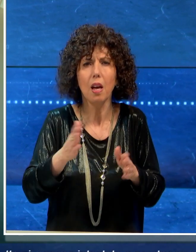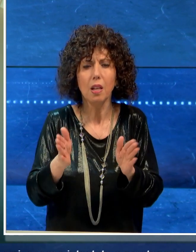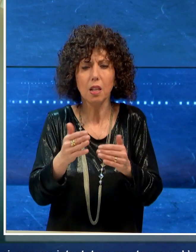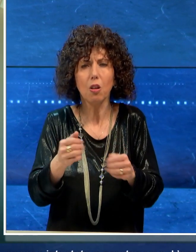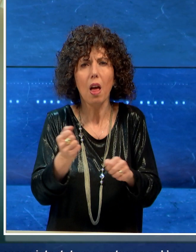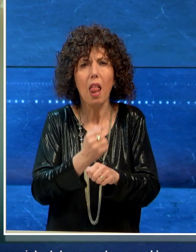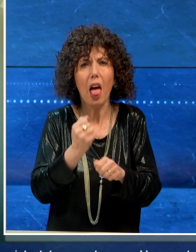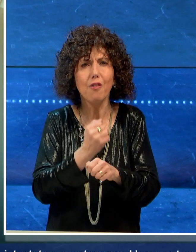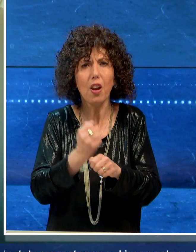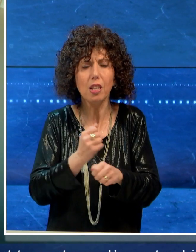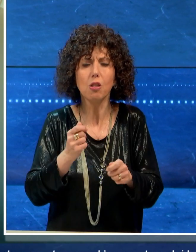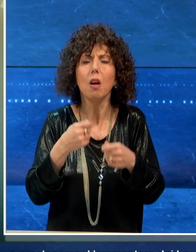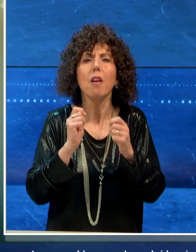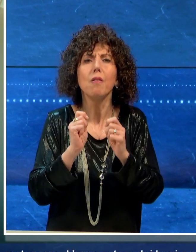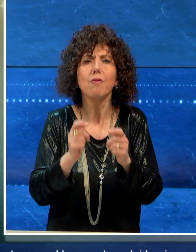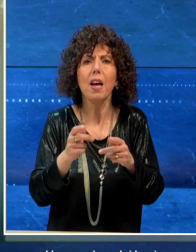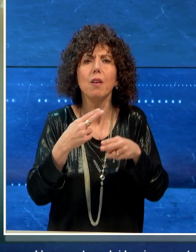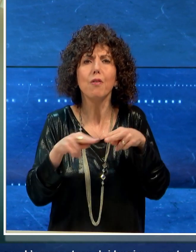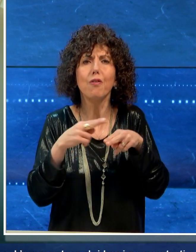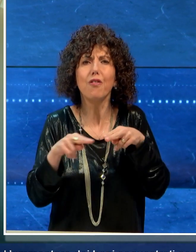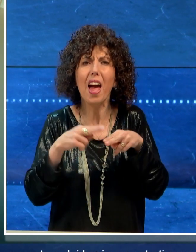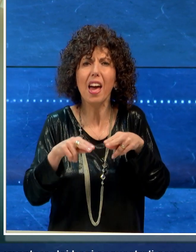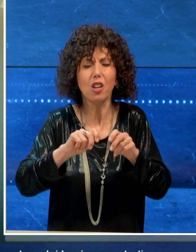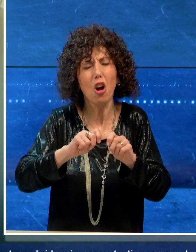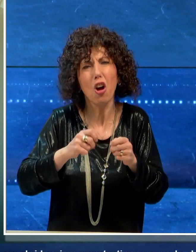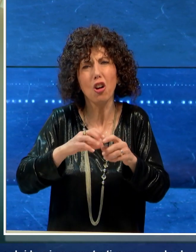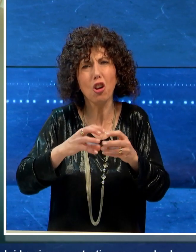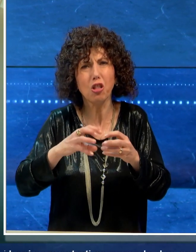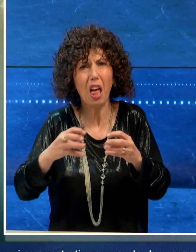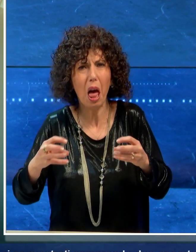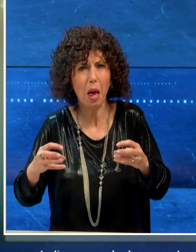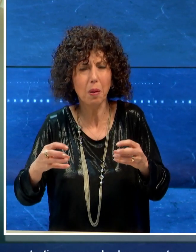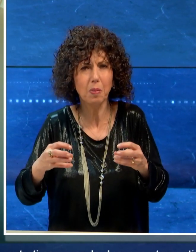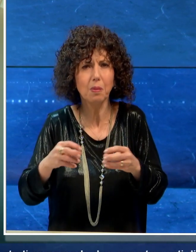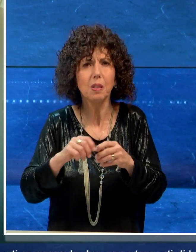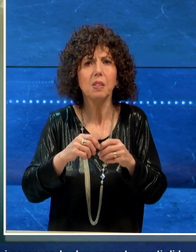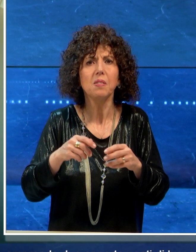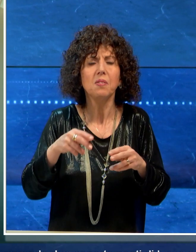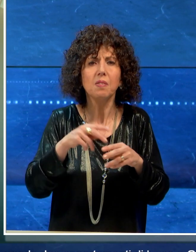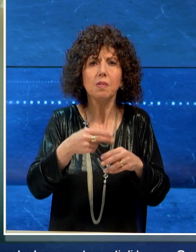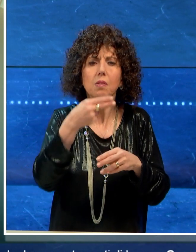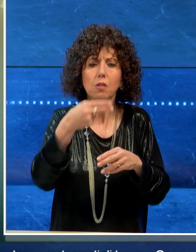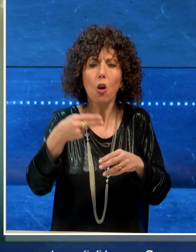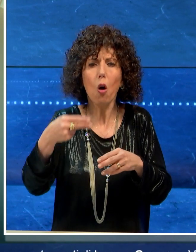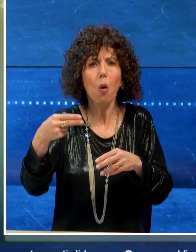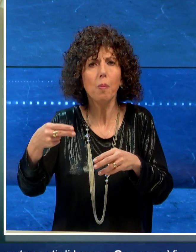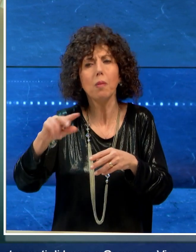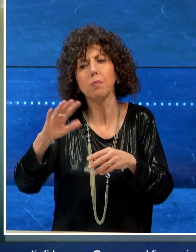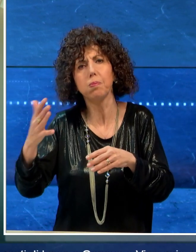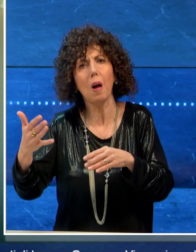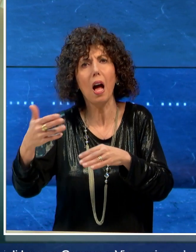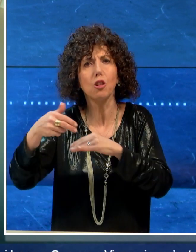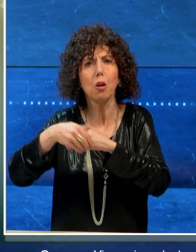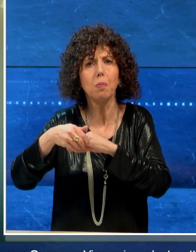lavorazione e della vendita di ferro e rottami spesso intestate a prestanome